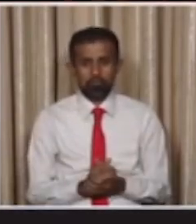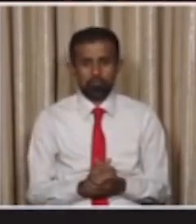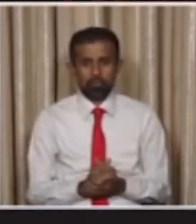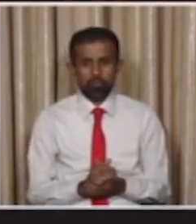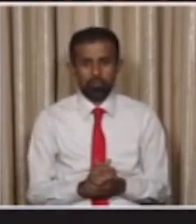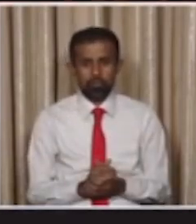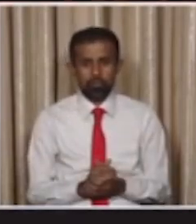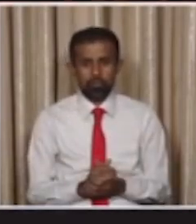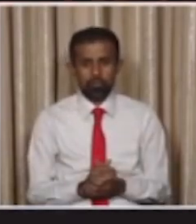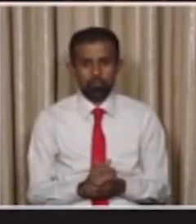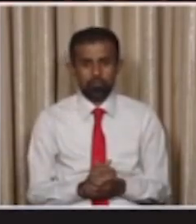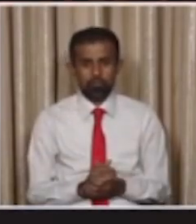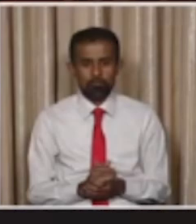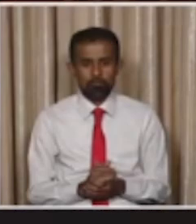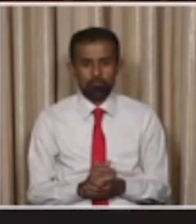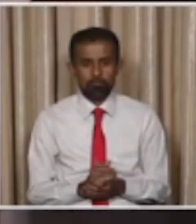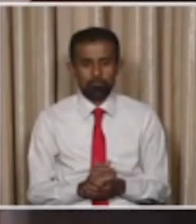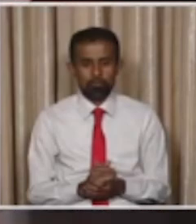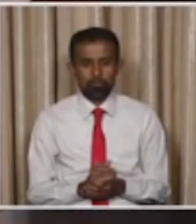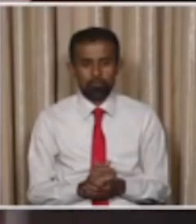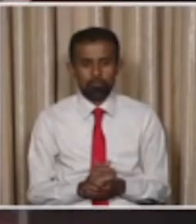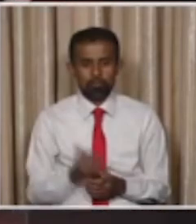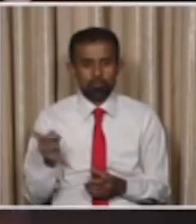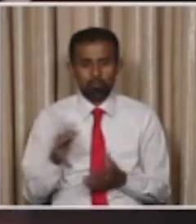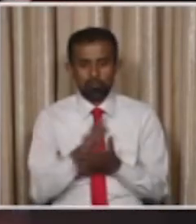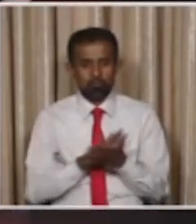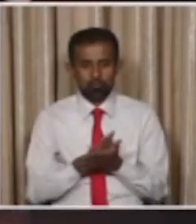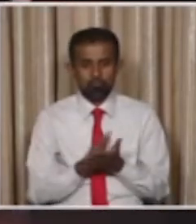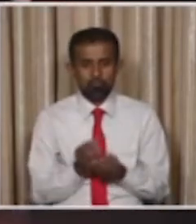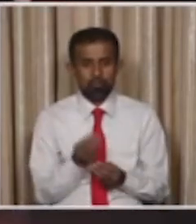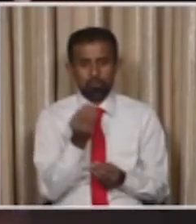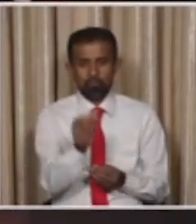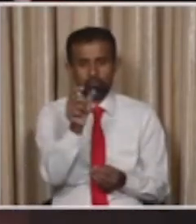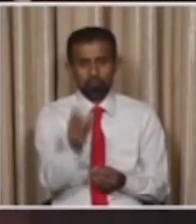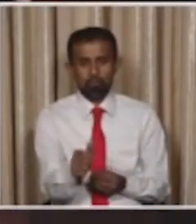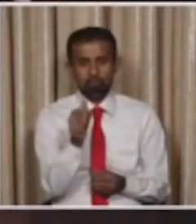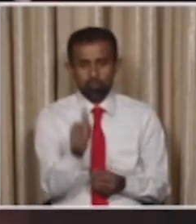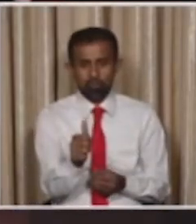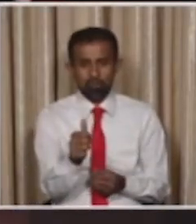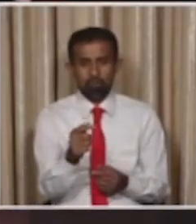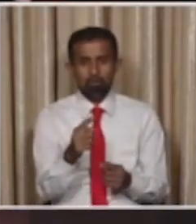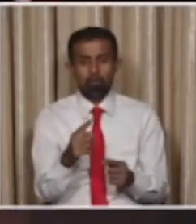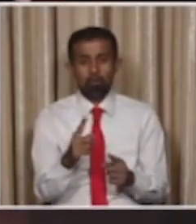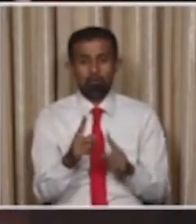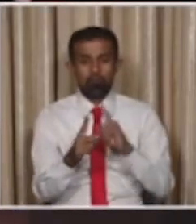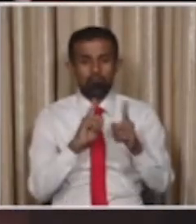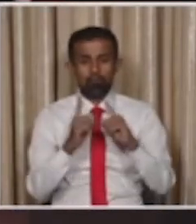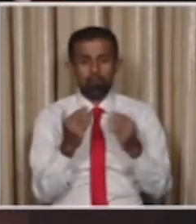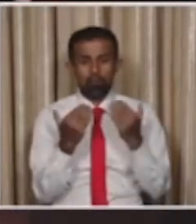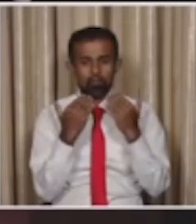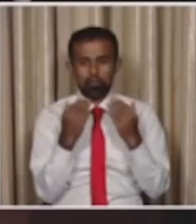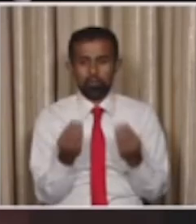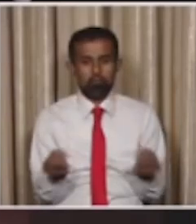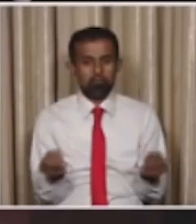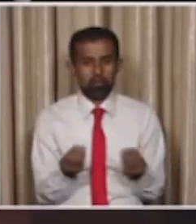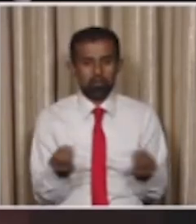ඔව්, ඔබතුමා 27 දෙක කියන නායකතුමනි, මෙතුමාට පොඩ්ඩක් පැහැදිලි කරලා දෙන්න ඔබතුමා. හරි, මේ වාචිකව උපදෙස් දීම ප්‍රමාණවත් අන්නේ